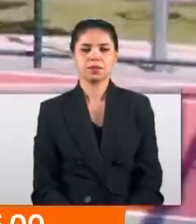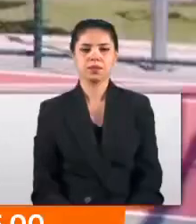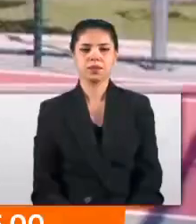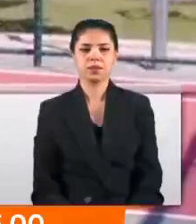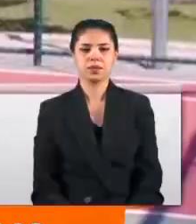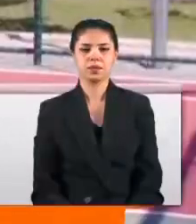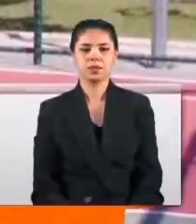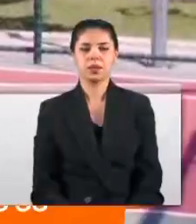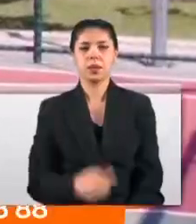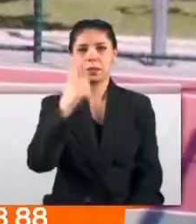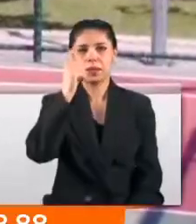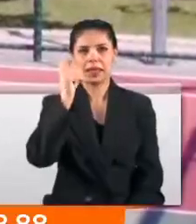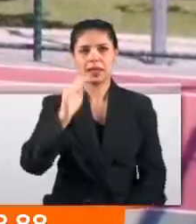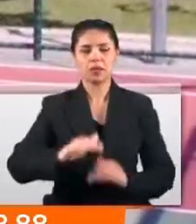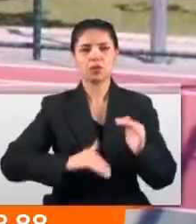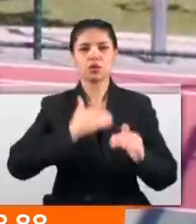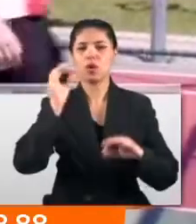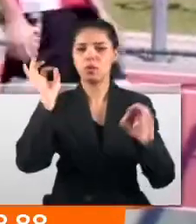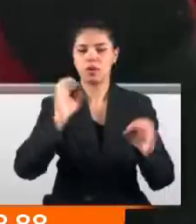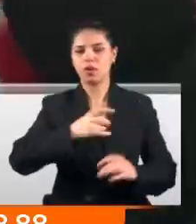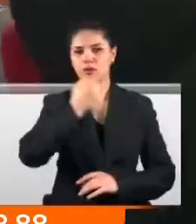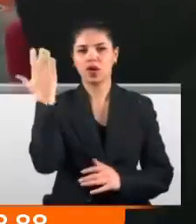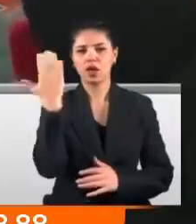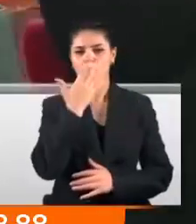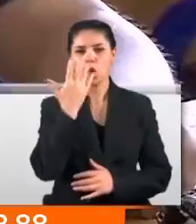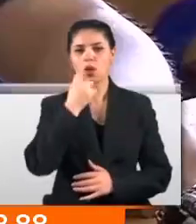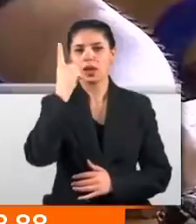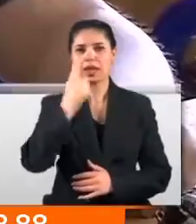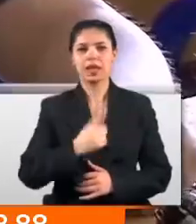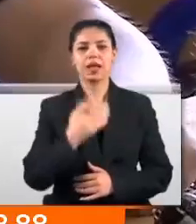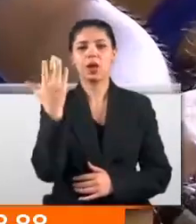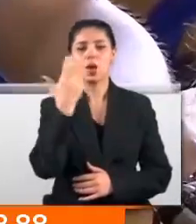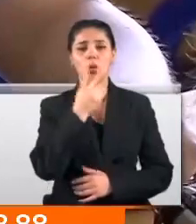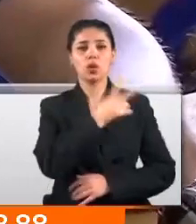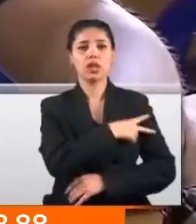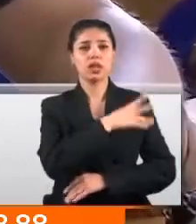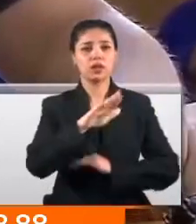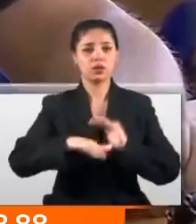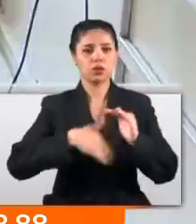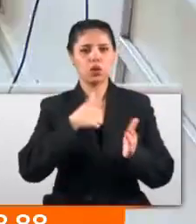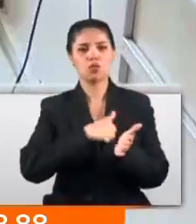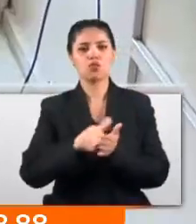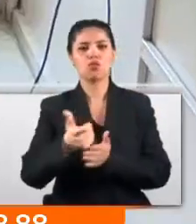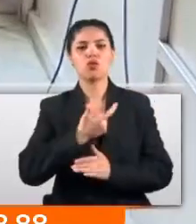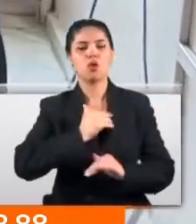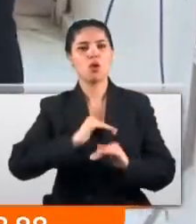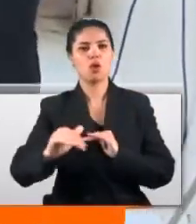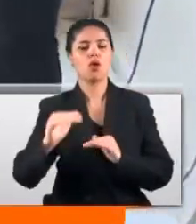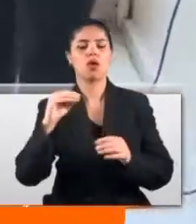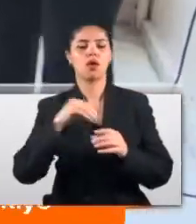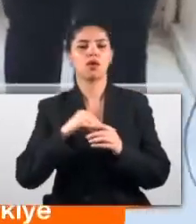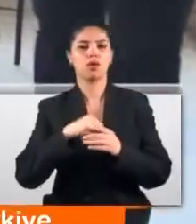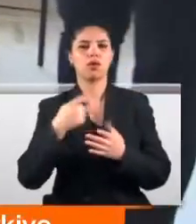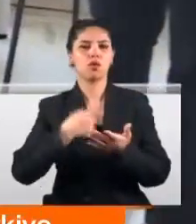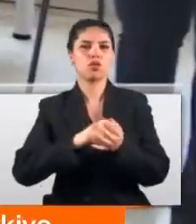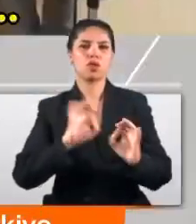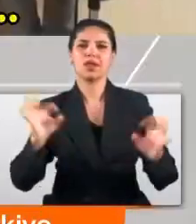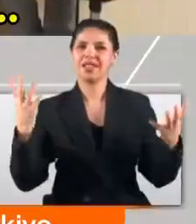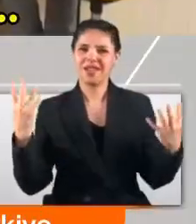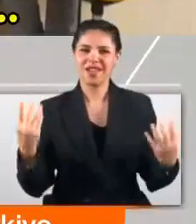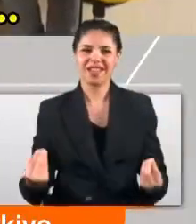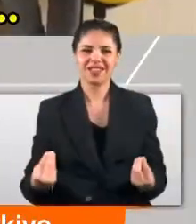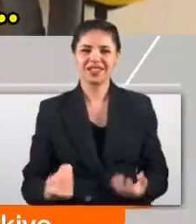için. 1 Temmuz itibariyle başlayacak yaz okulu ilkokul 2. sınıftan itibaren tüm kademelerdeki öğrenciler için ücretsiz